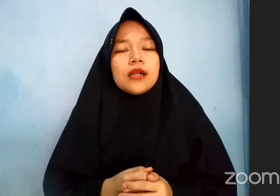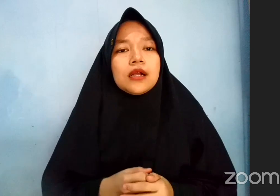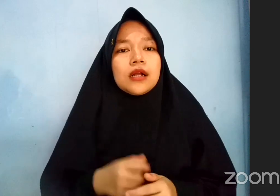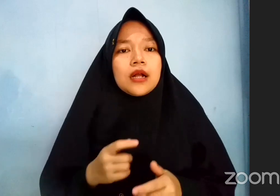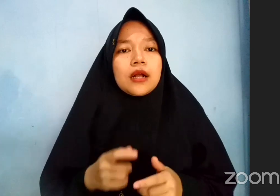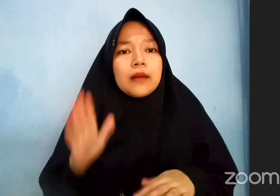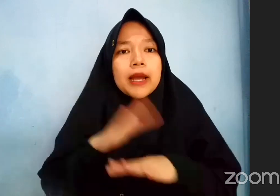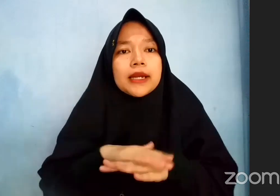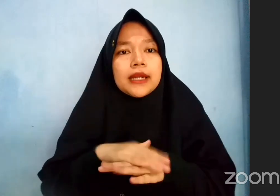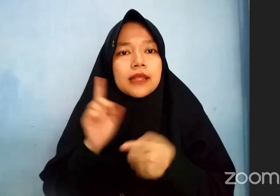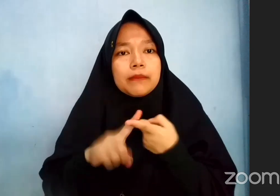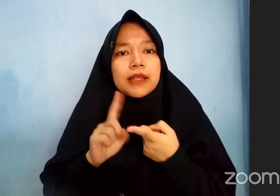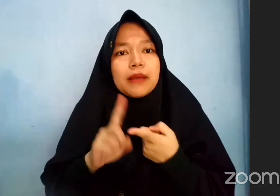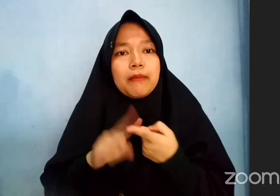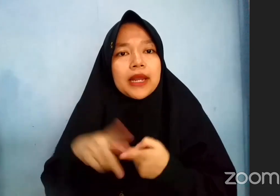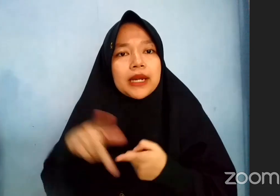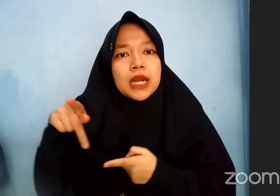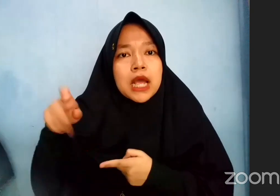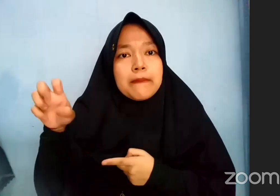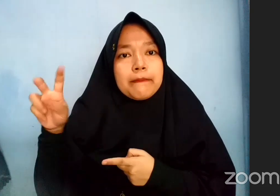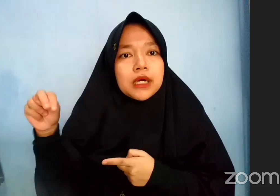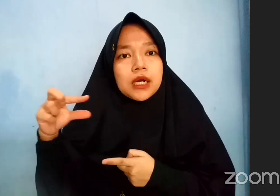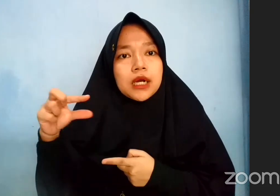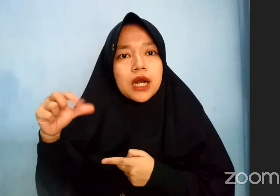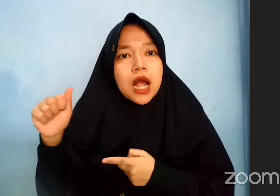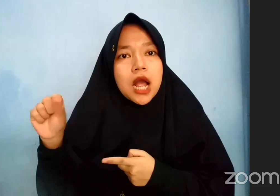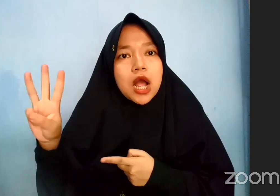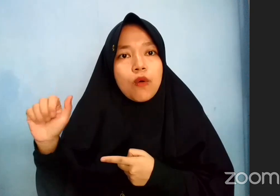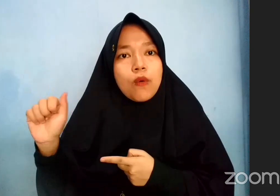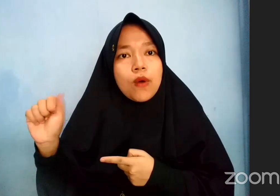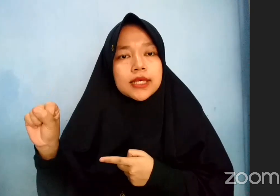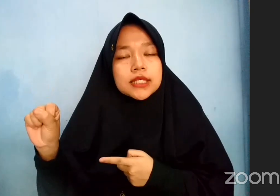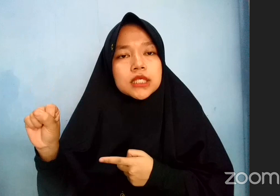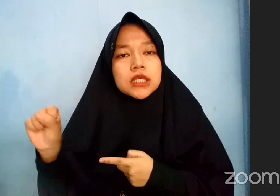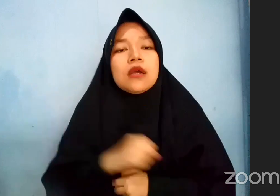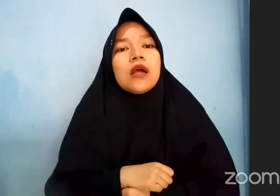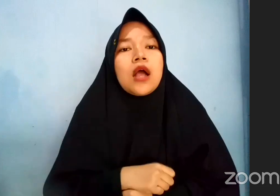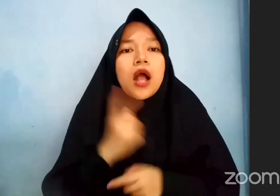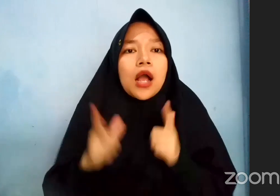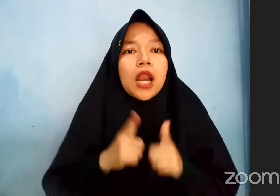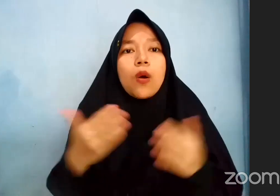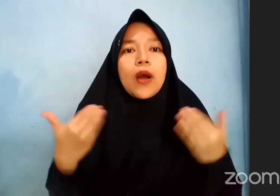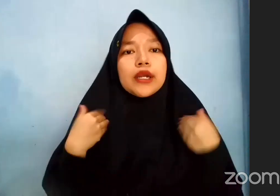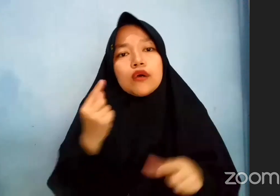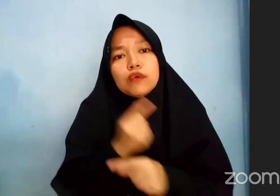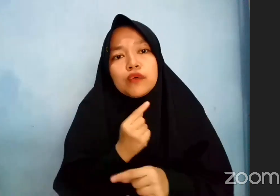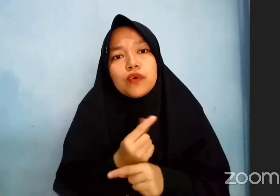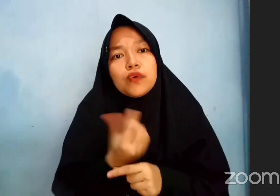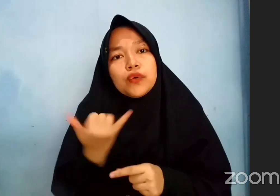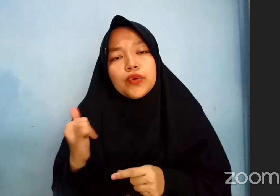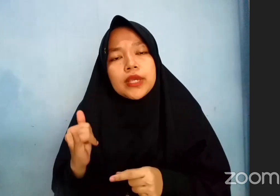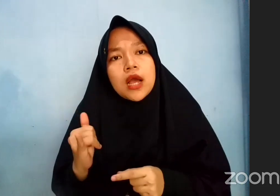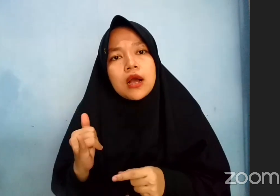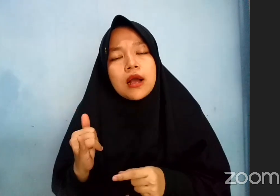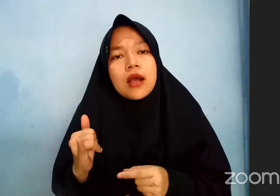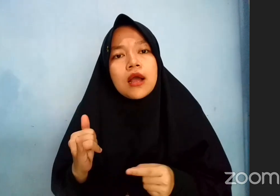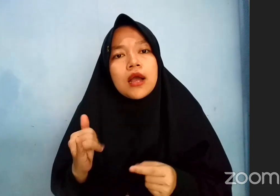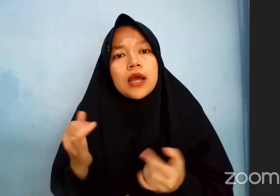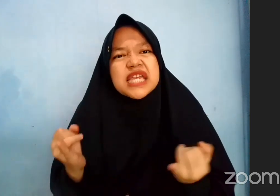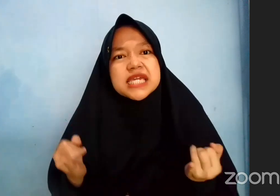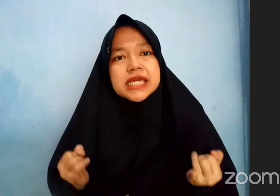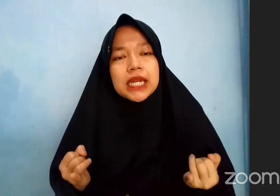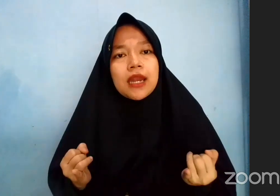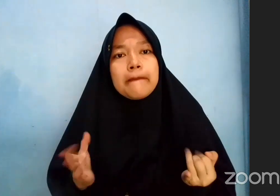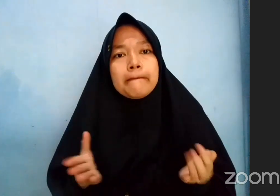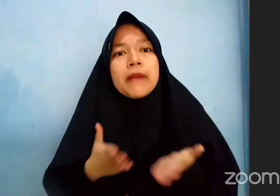sampaikan ke grup keluarga jadi kerlip ya peduli pendidikan jadi itu kan mereka